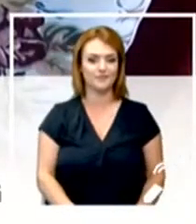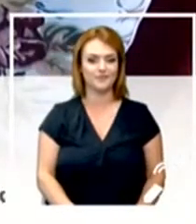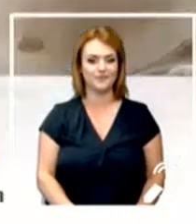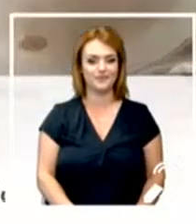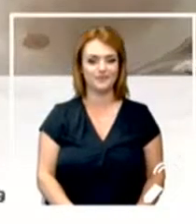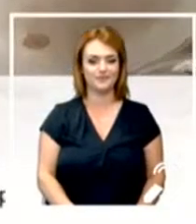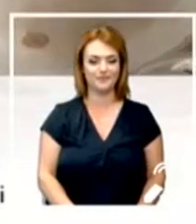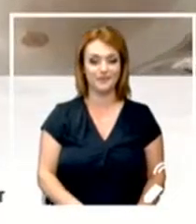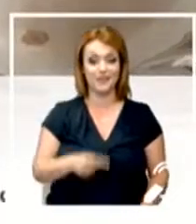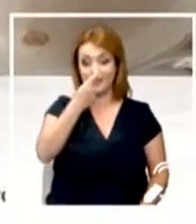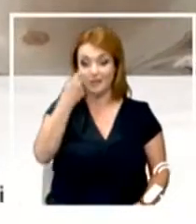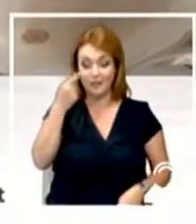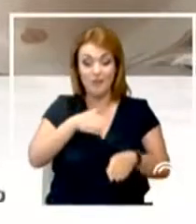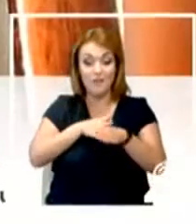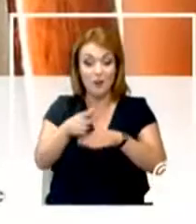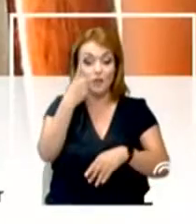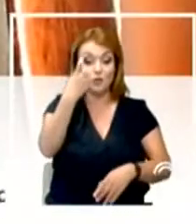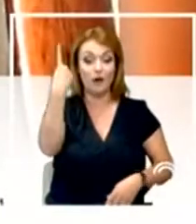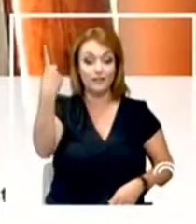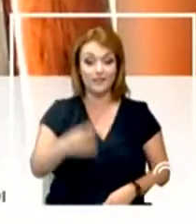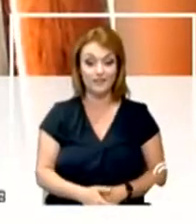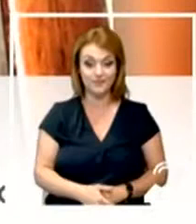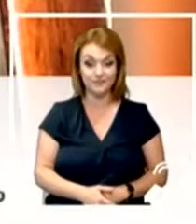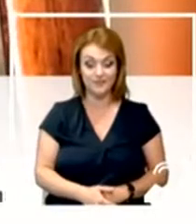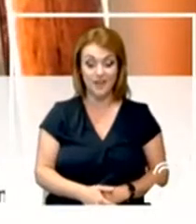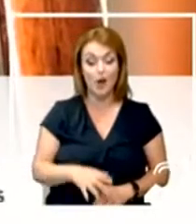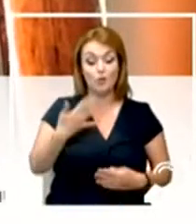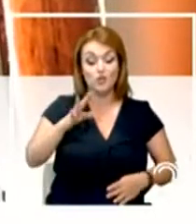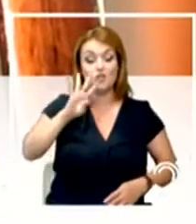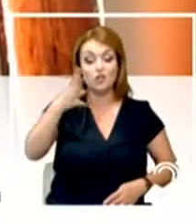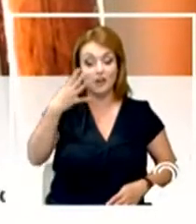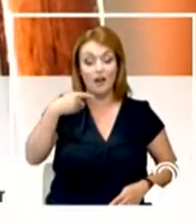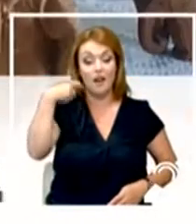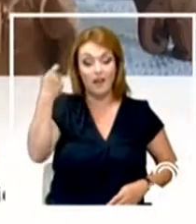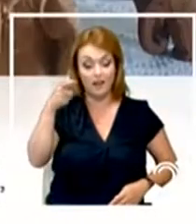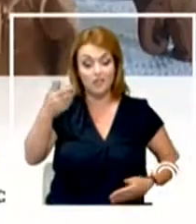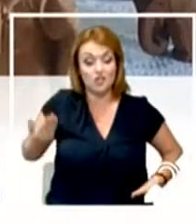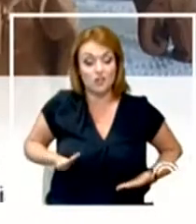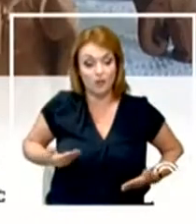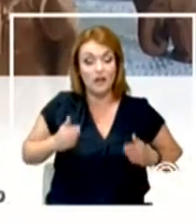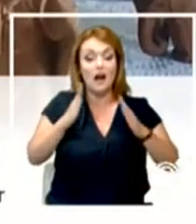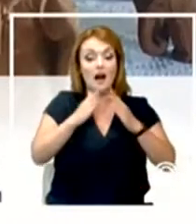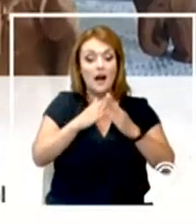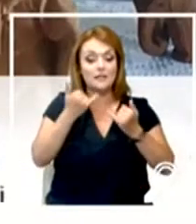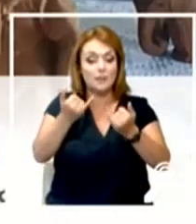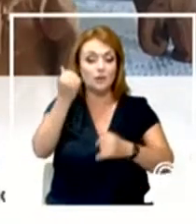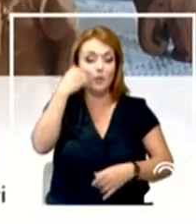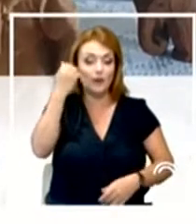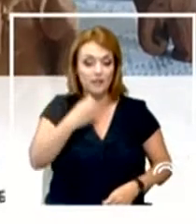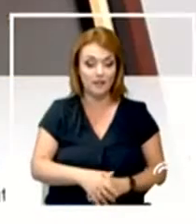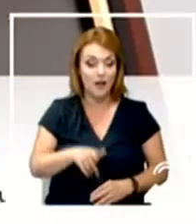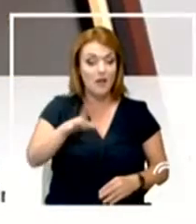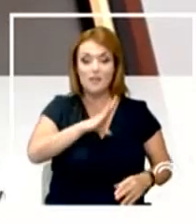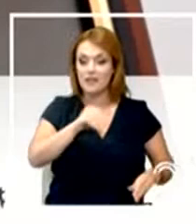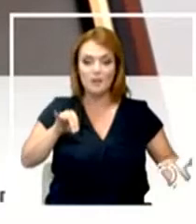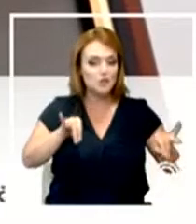Nives Pace tocmai a împlinit 101 ani. De la 4 ani locuiește la Trieste. Nu a fost căsătorită și nici nu a avut copii, iar pasiunea ei au fost